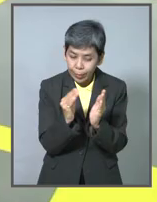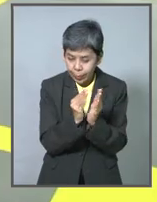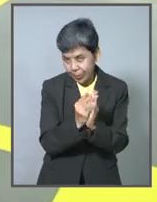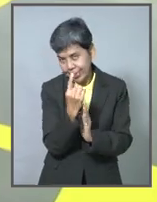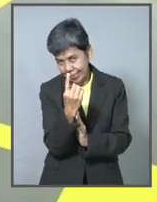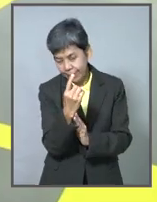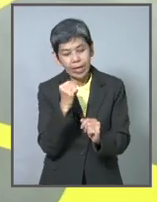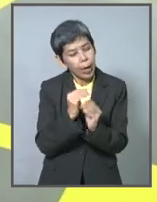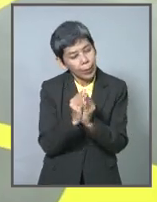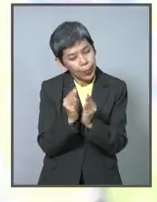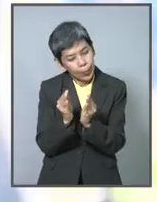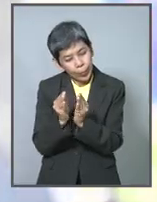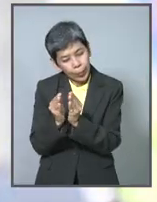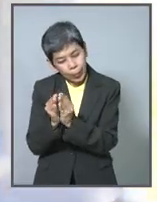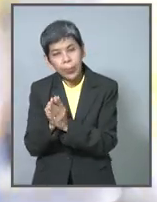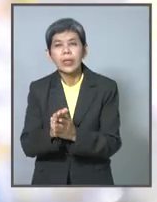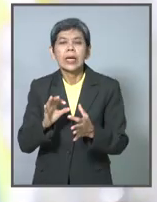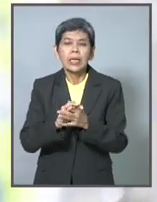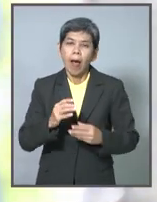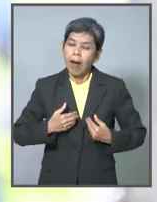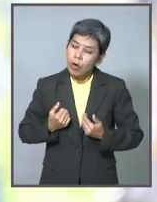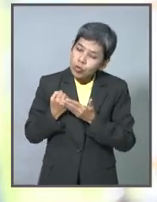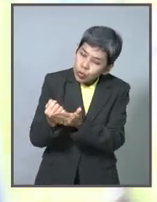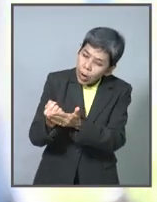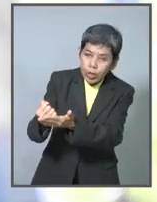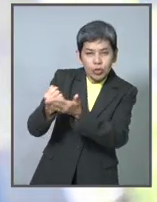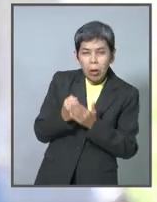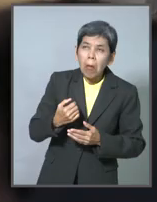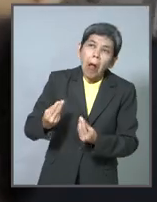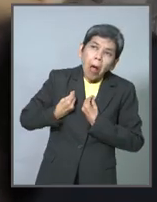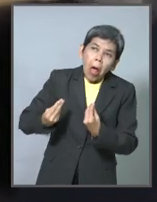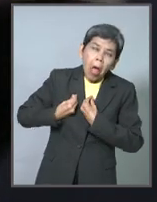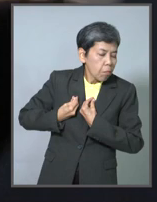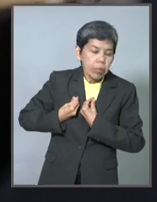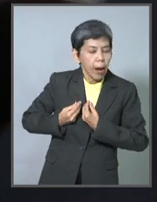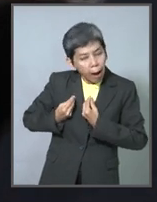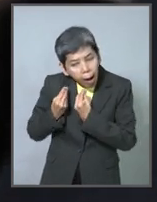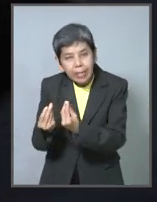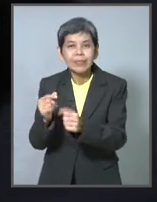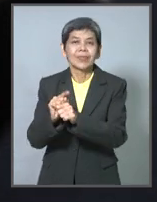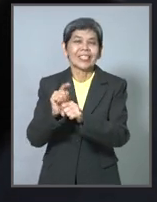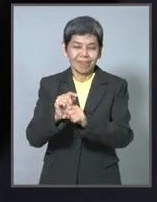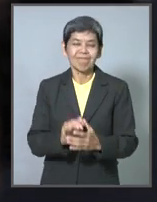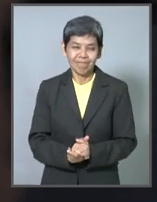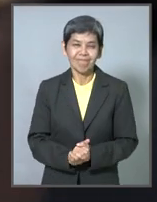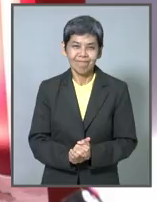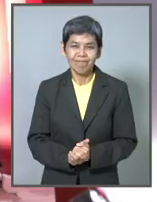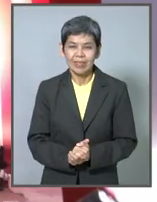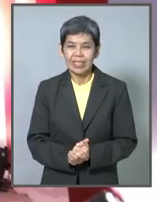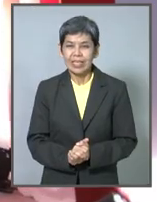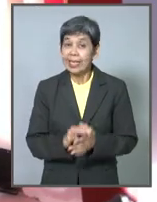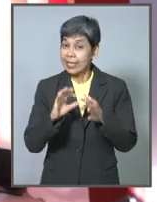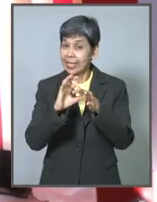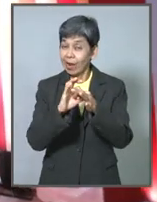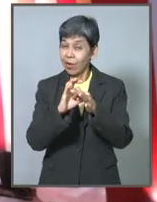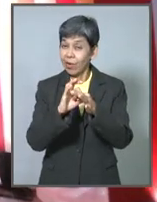ค่ะก็สะสมไปเรื่อยๆคือเป็นทั้งผู้ให้และผู้รับไม่ใช่เป็นรับอย่างเดียวต้องเป็นผู้ให้ด้วยค่ะ และในเรื่องของ